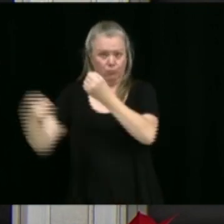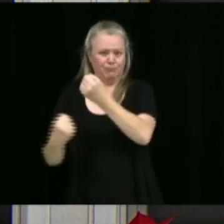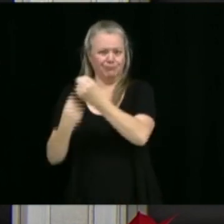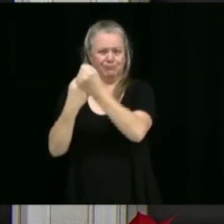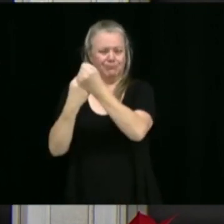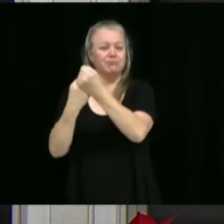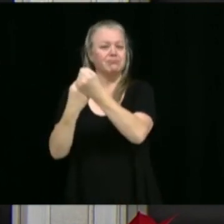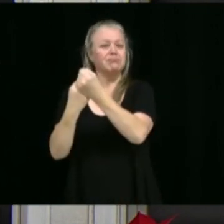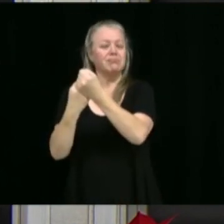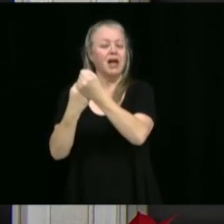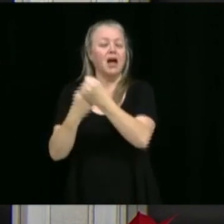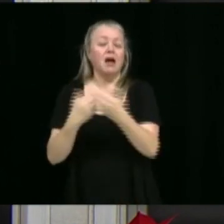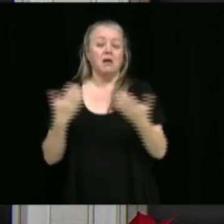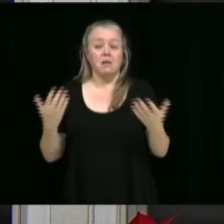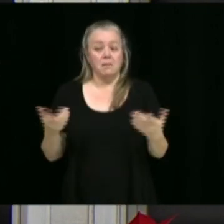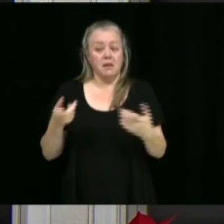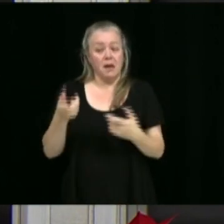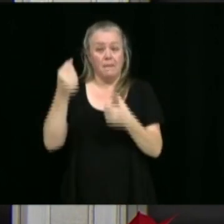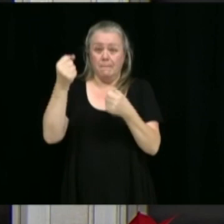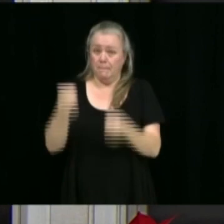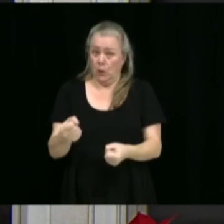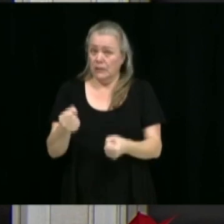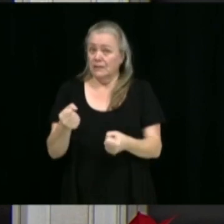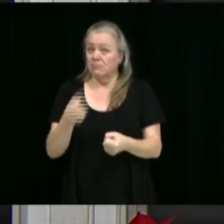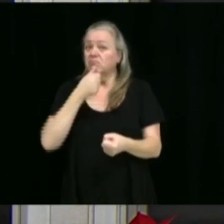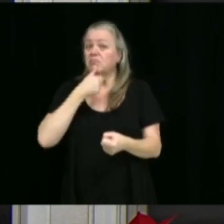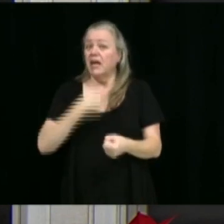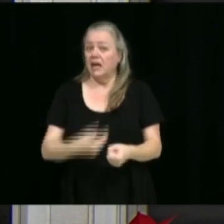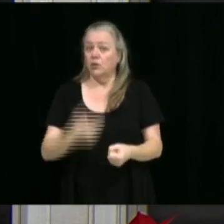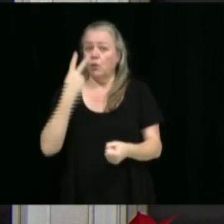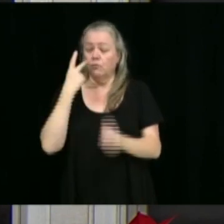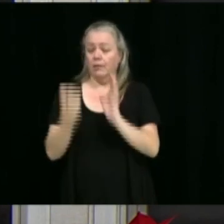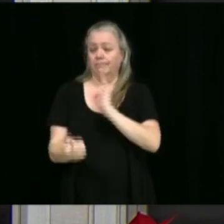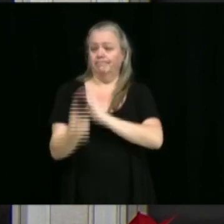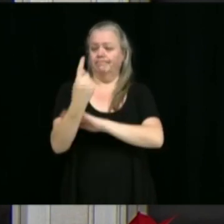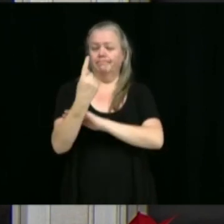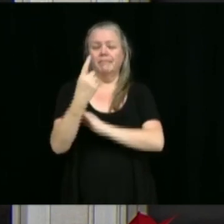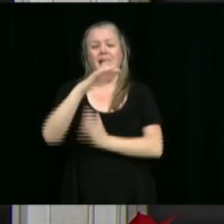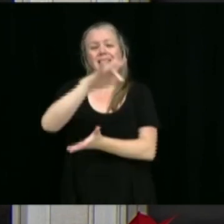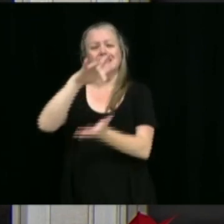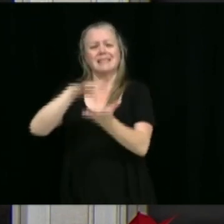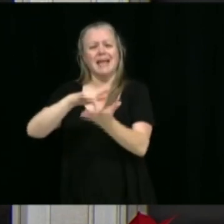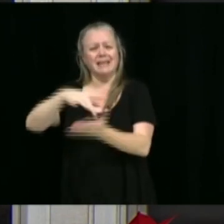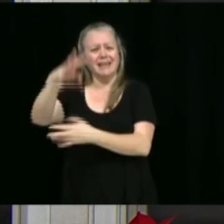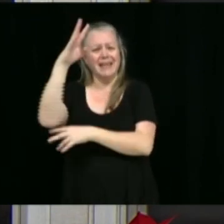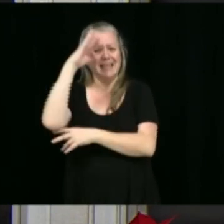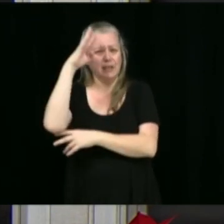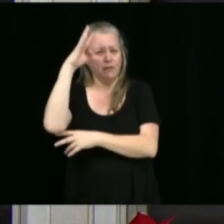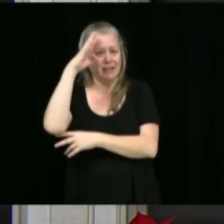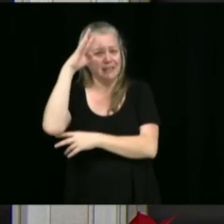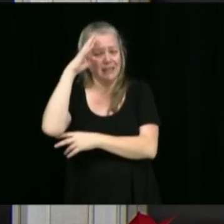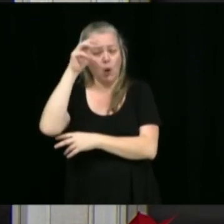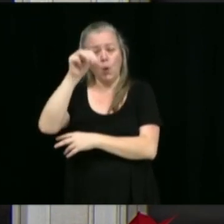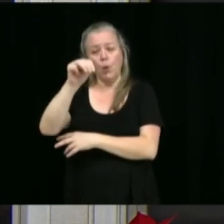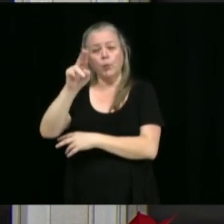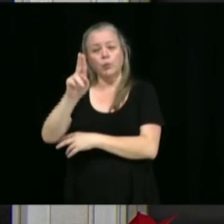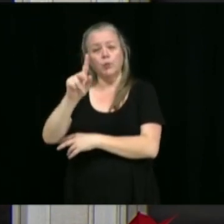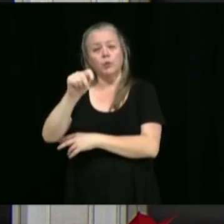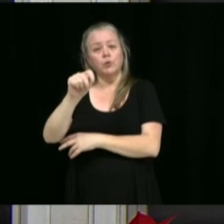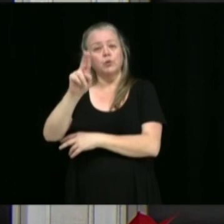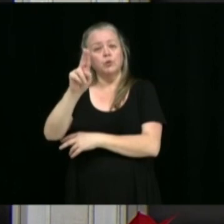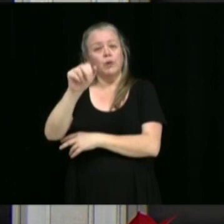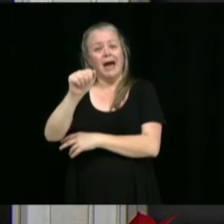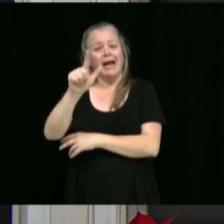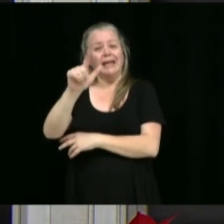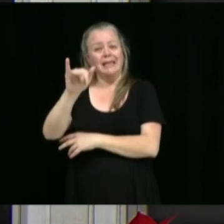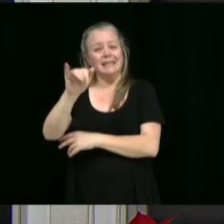Québec, qui pourrait voir naître un centre d'innovation mutualisé avec le Cégep de Victoriaville